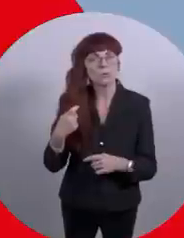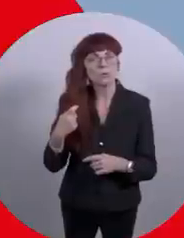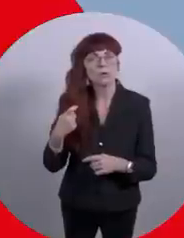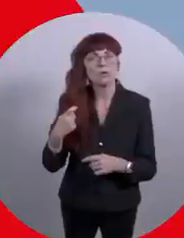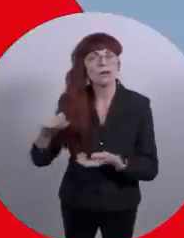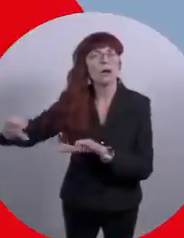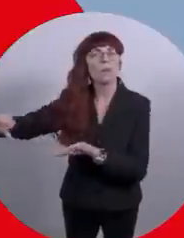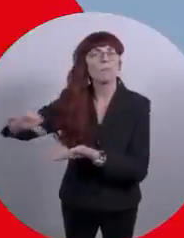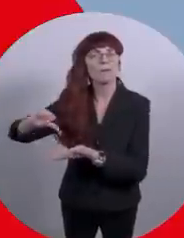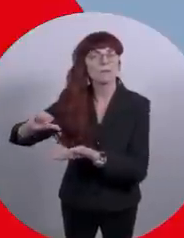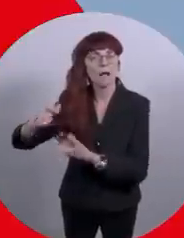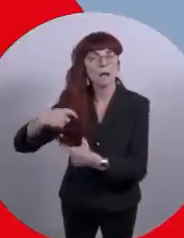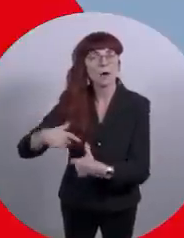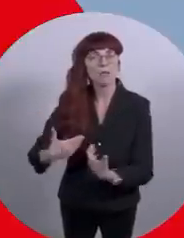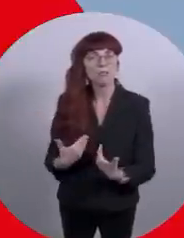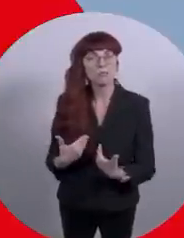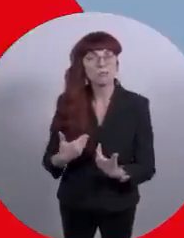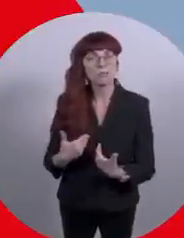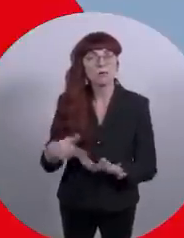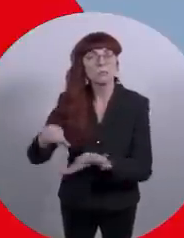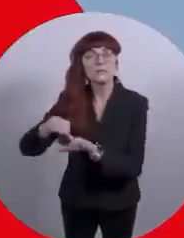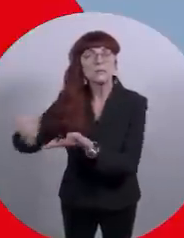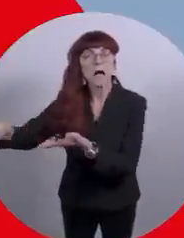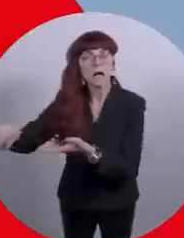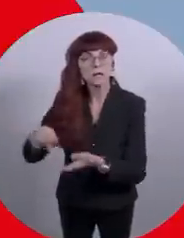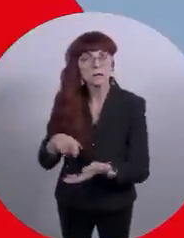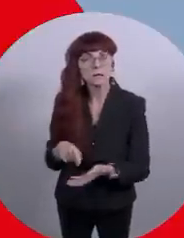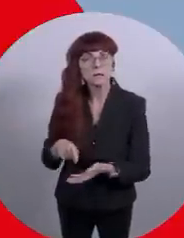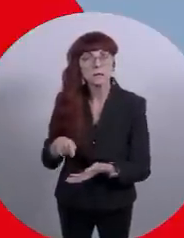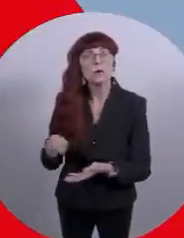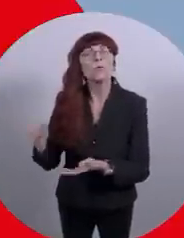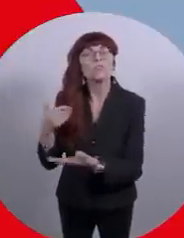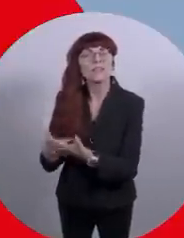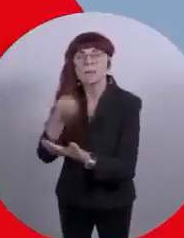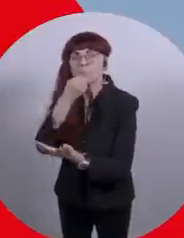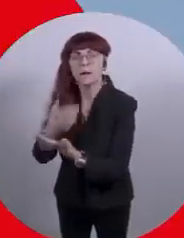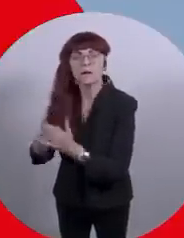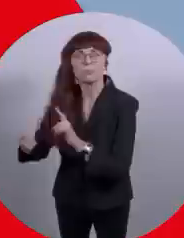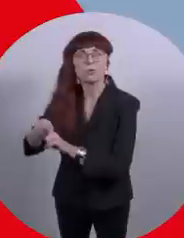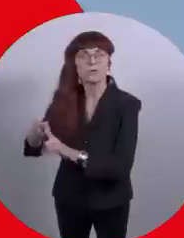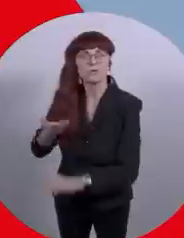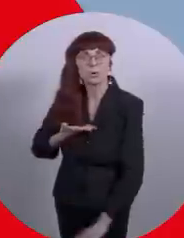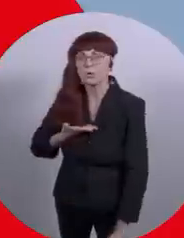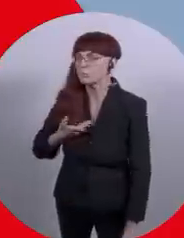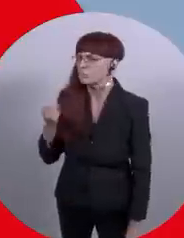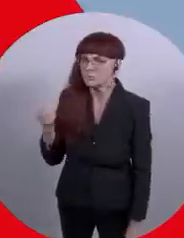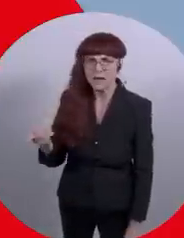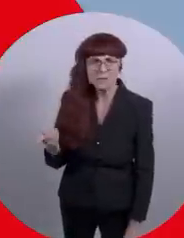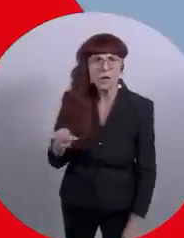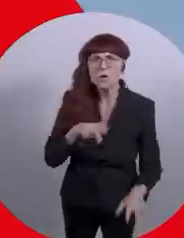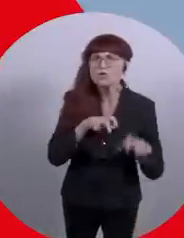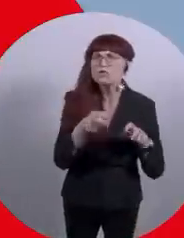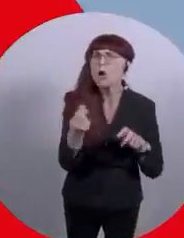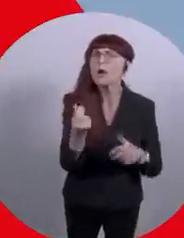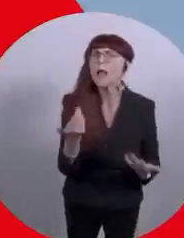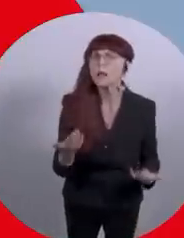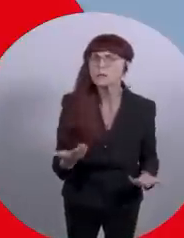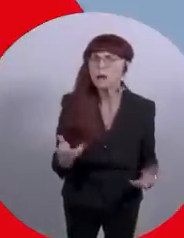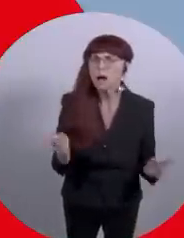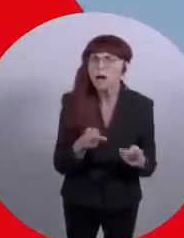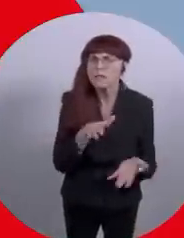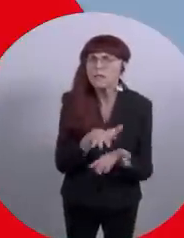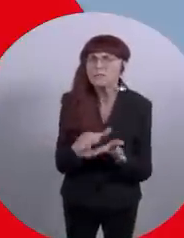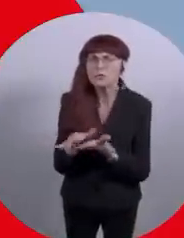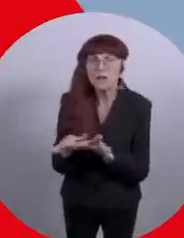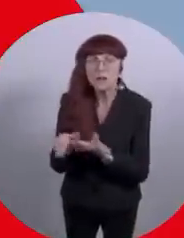das ein Steuermitteln das ist nicht immer notwendig das muss aufhören und ich bin dafür dass auch